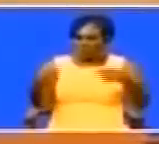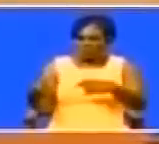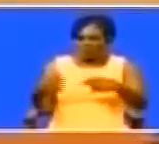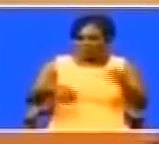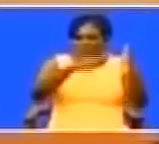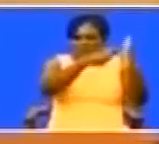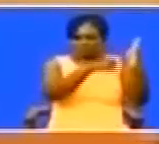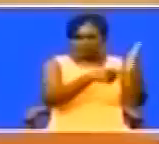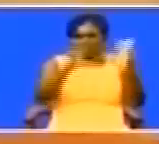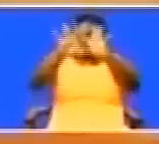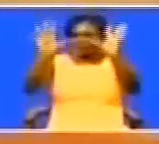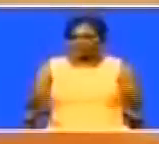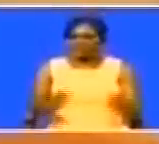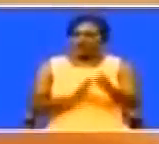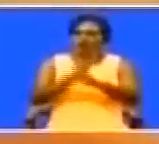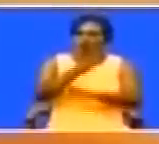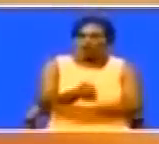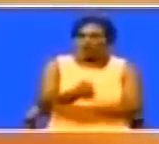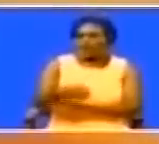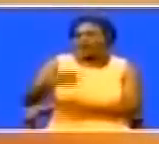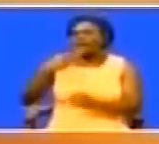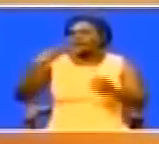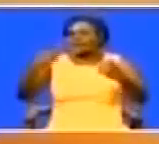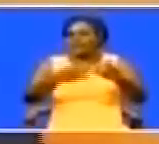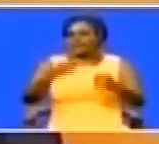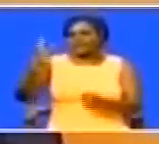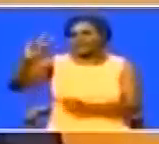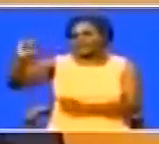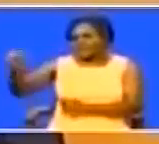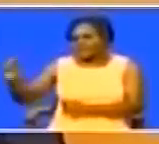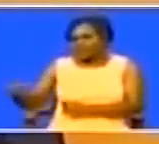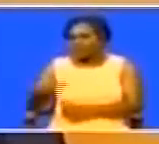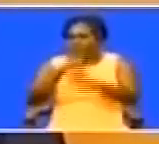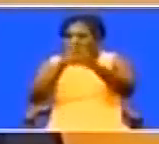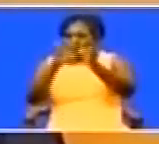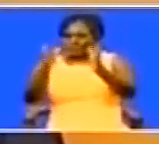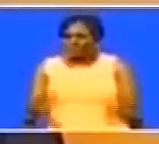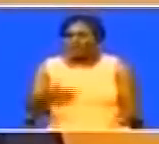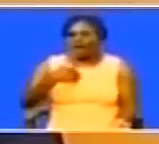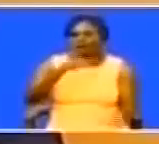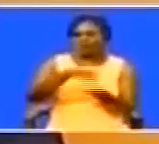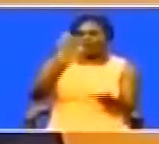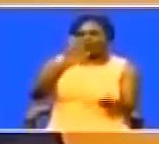wakizozania mswada huo wa bajeti ya zaidi ya shilingi milioni 800. Jeff Kirui basi na maelezo zaidi.